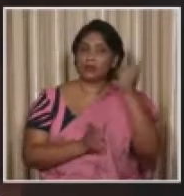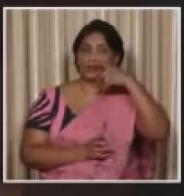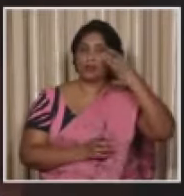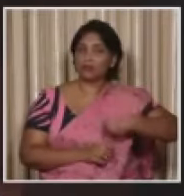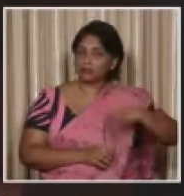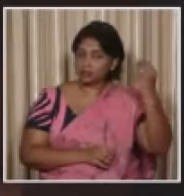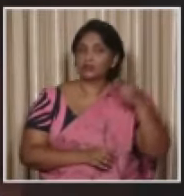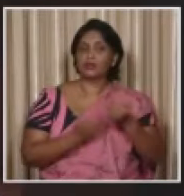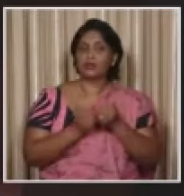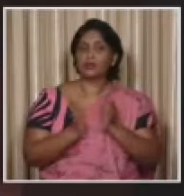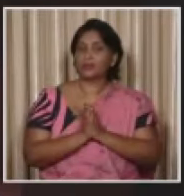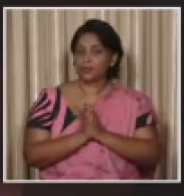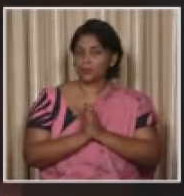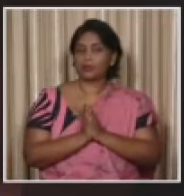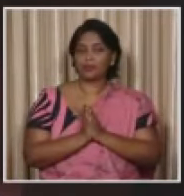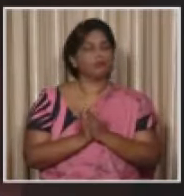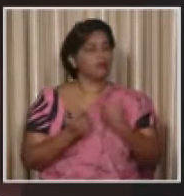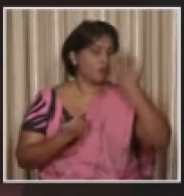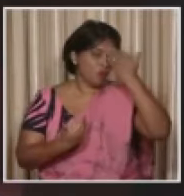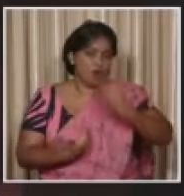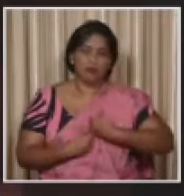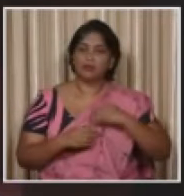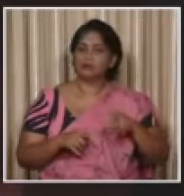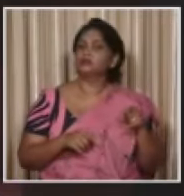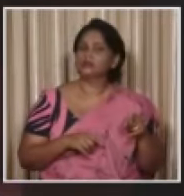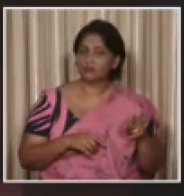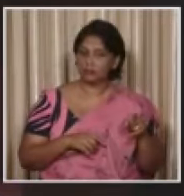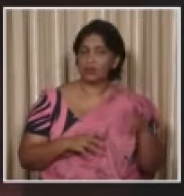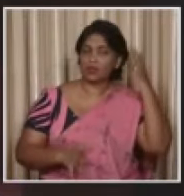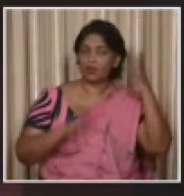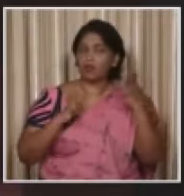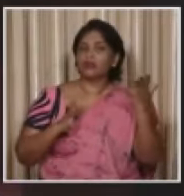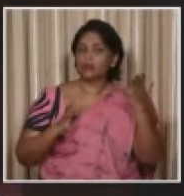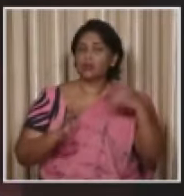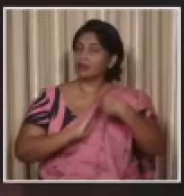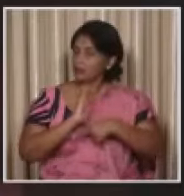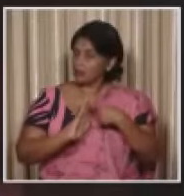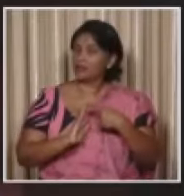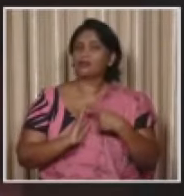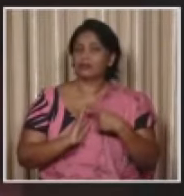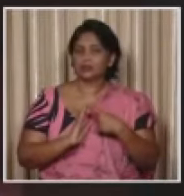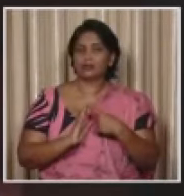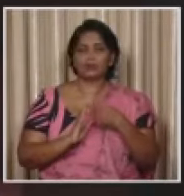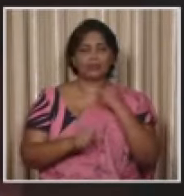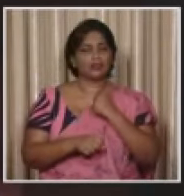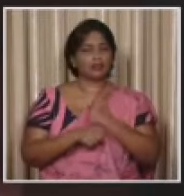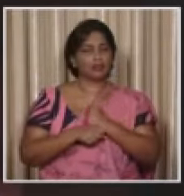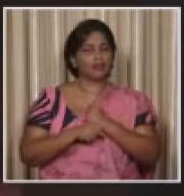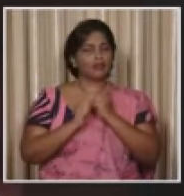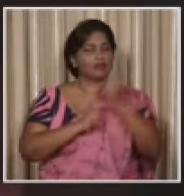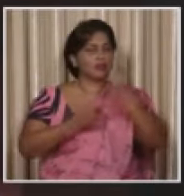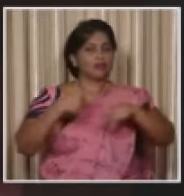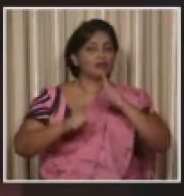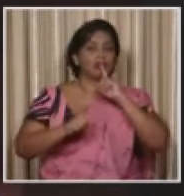කරගෙන තමන්ගේ බඩගෝස්තරය වඩාගෙන ලෝකේ රටේ හරි බොහොම සුදේ ඔබතුමාට අනිත්